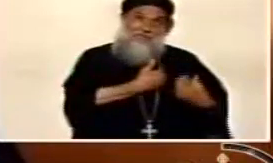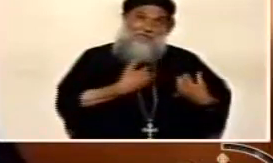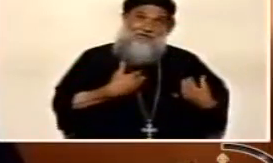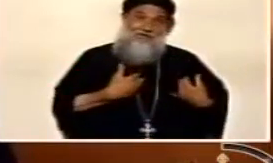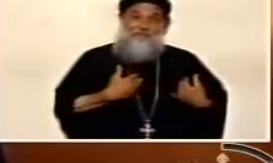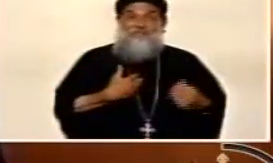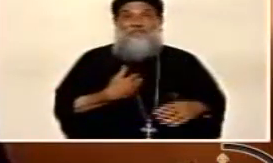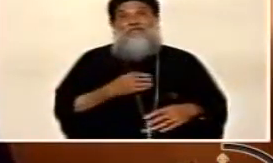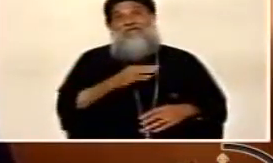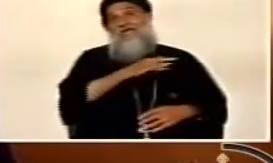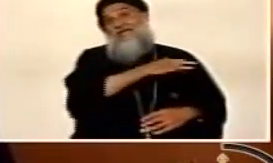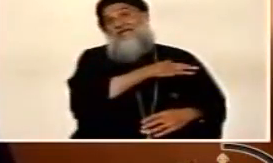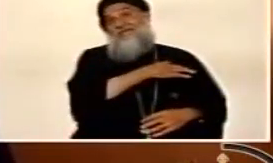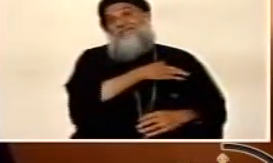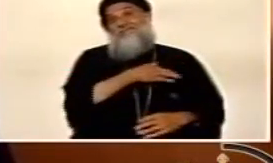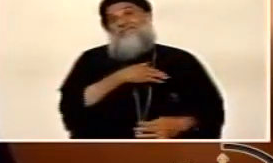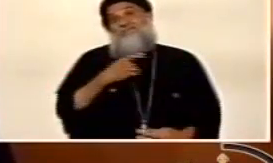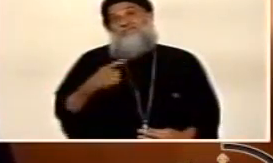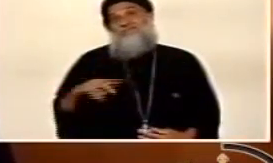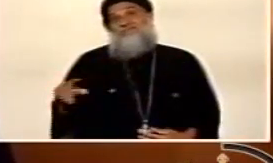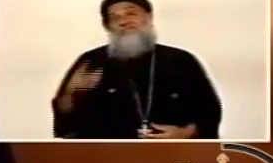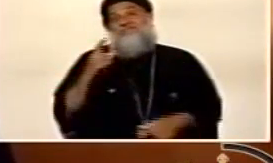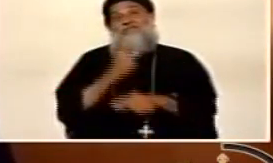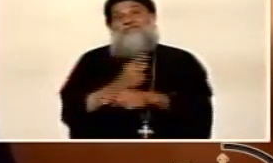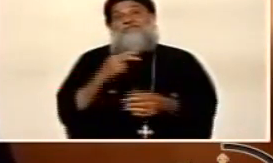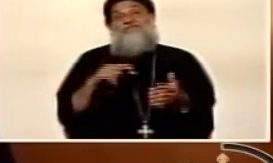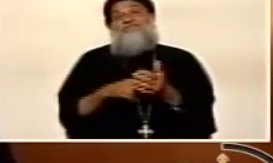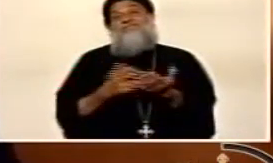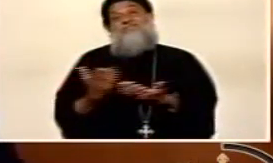اللي مذكورة في أعمال الرسل،